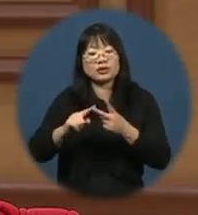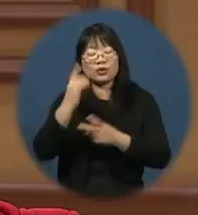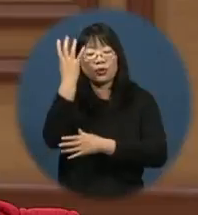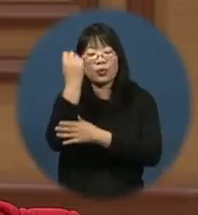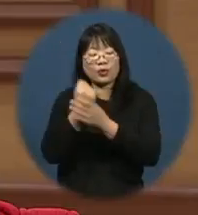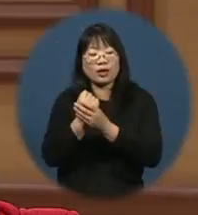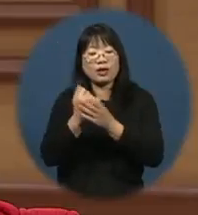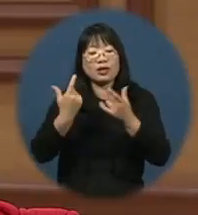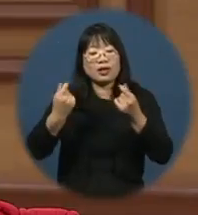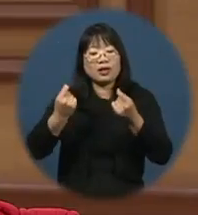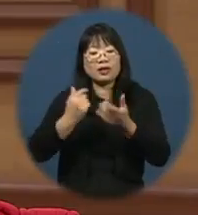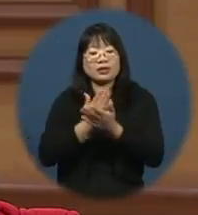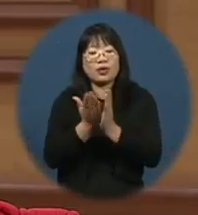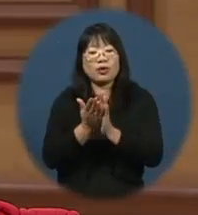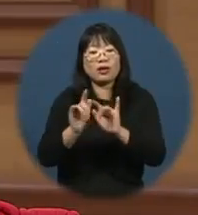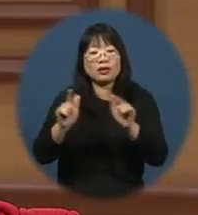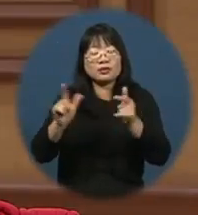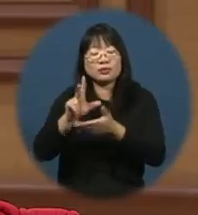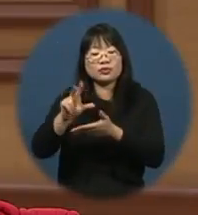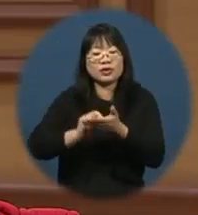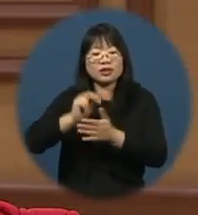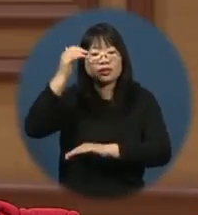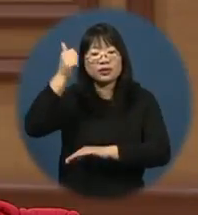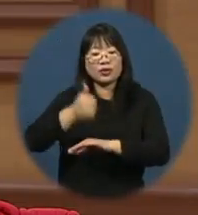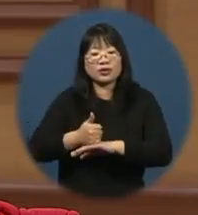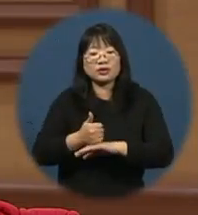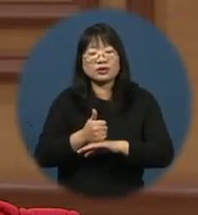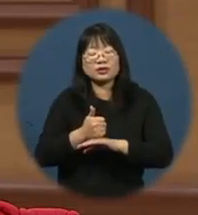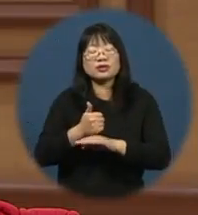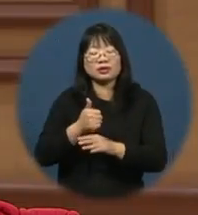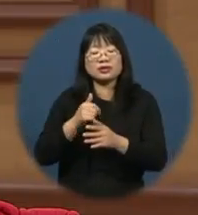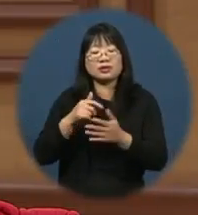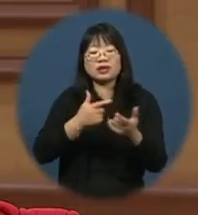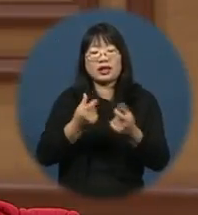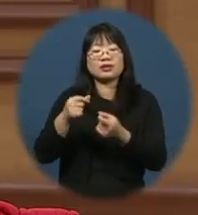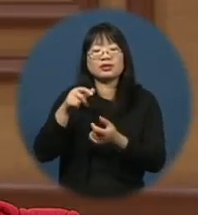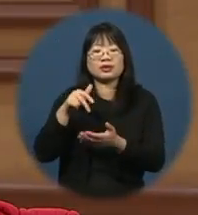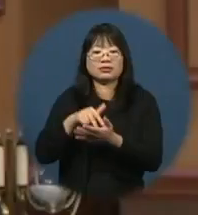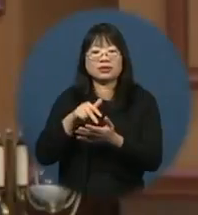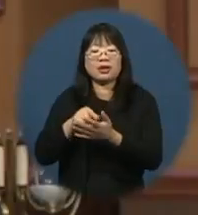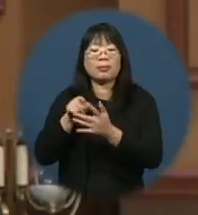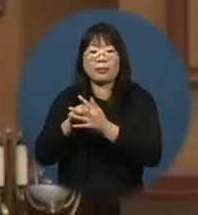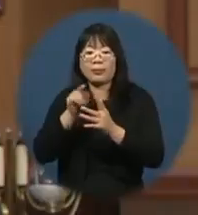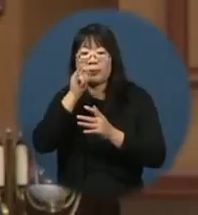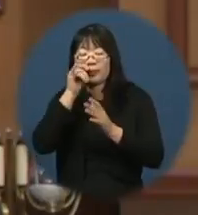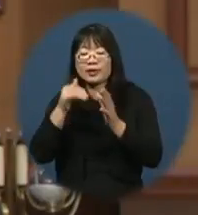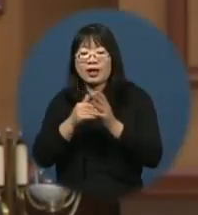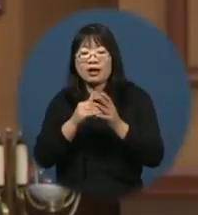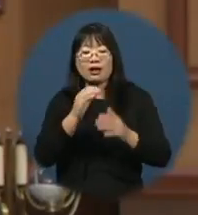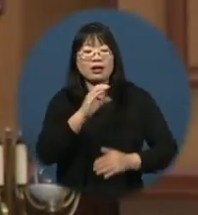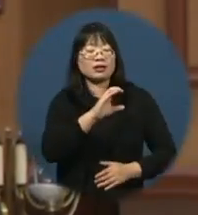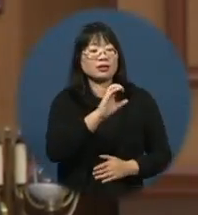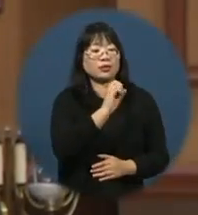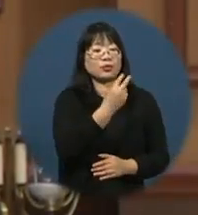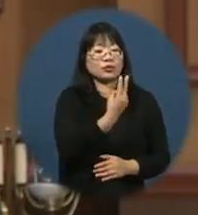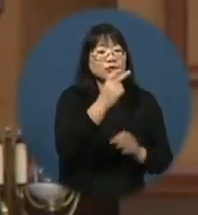오염 이런 모든 문제들이 결국 같은 문제로 파괴될 예. 수가 있겠습니다. 예.